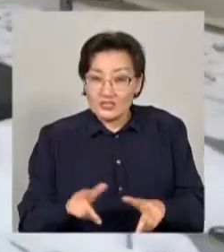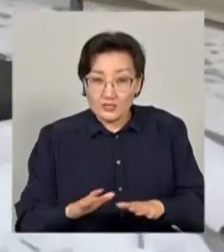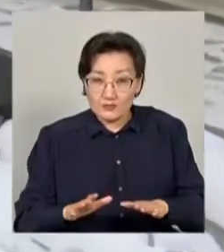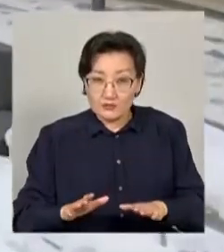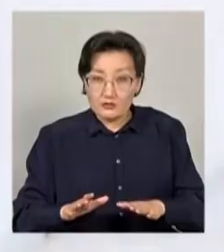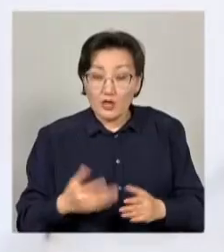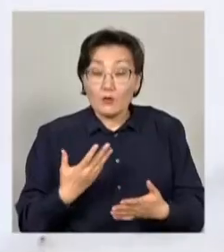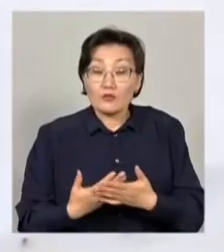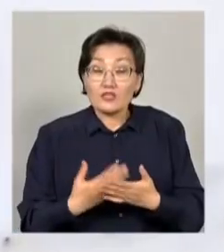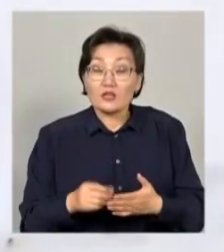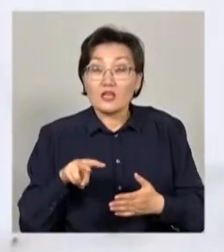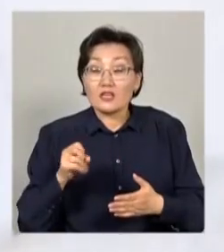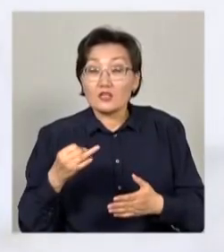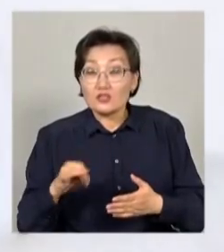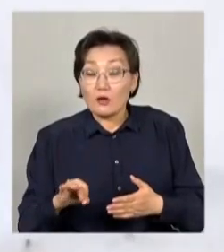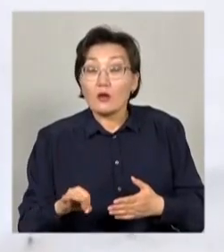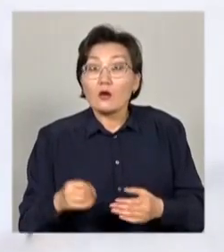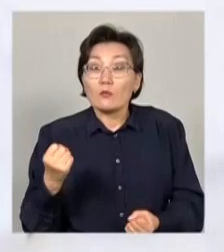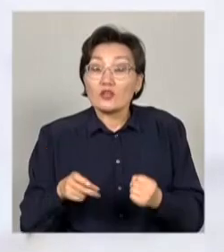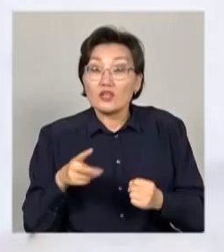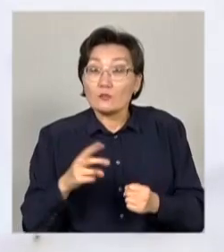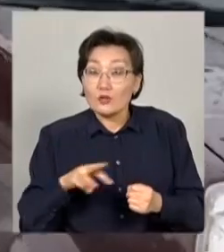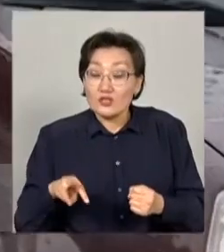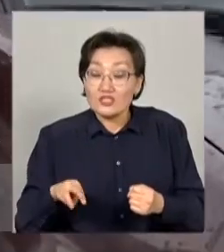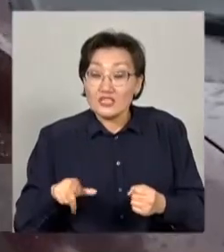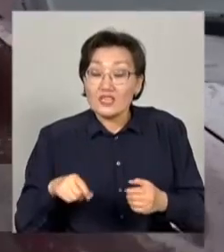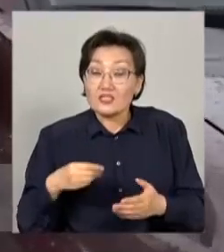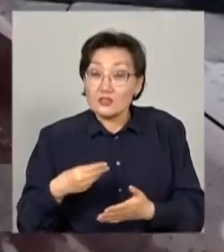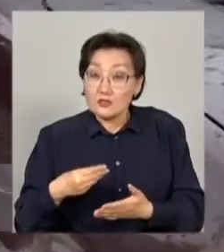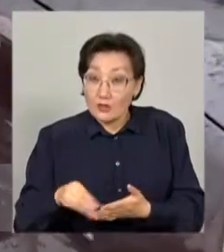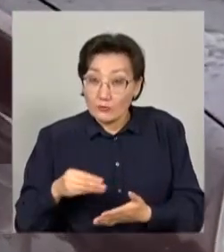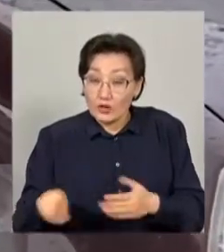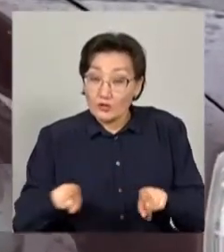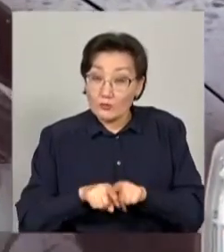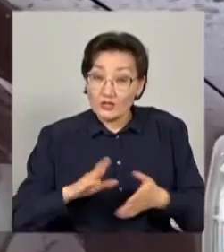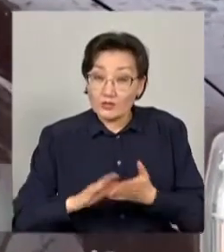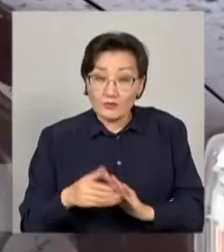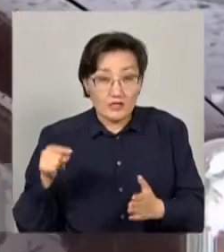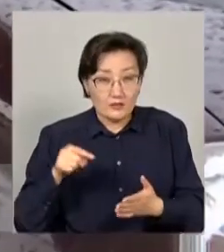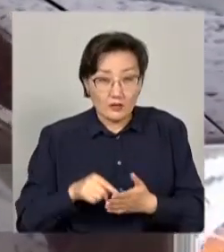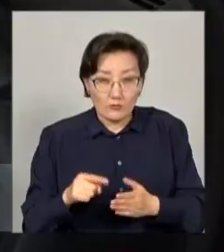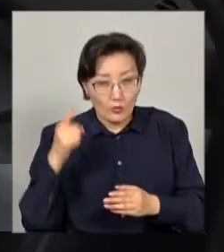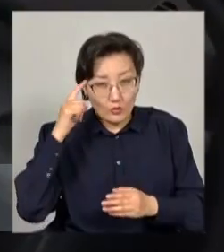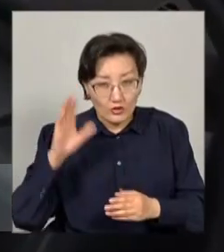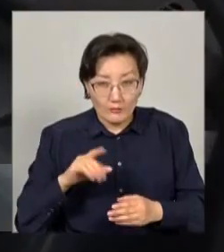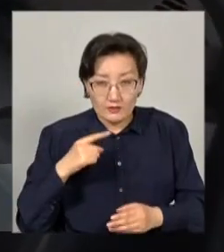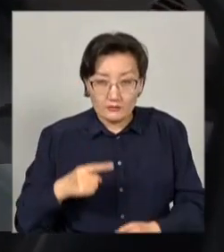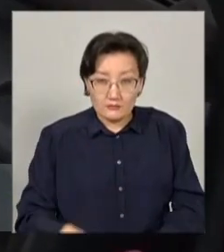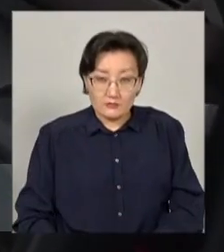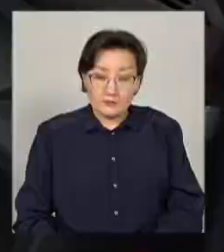отыр. Мәселен, Алексей Пупыкин көлікті 2 миллион теңгеге сатып алған. Бірақ мұндай жағдайға тап боламын деп ойламағанда